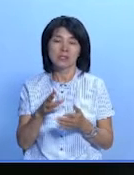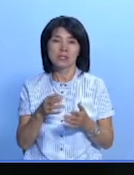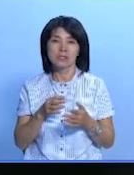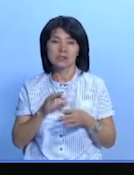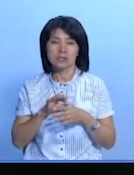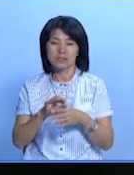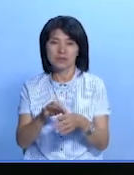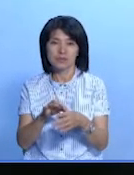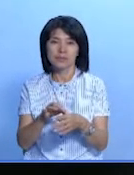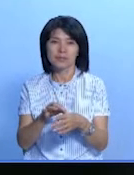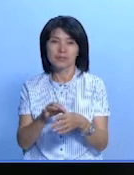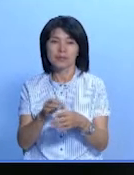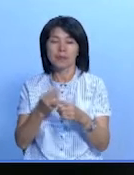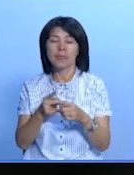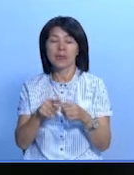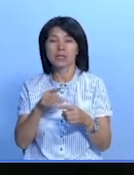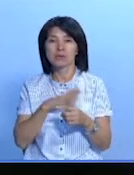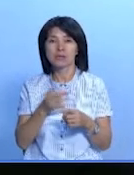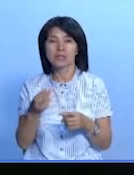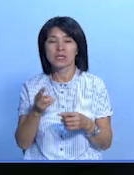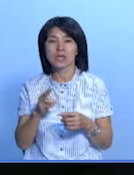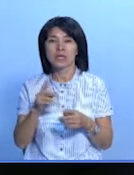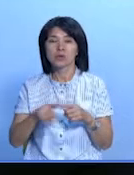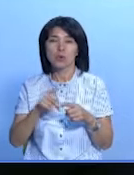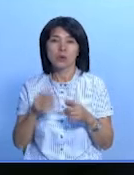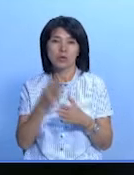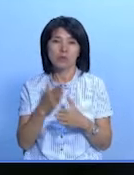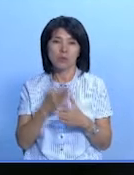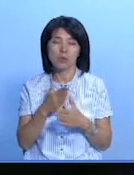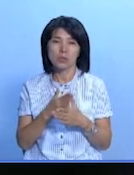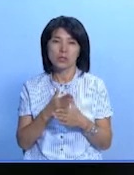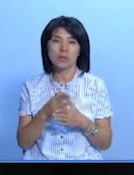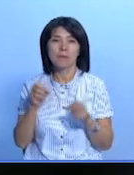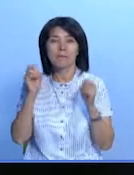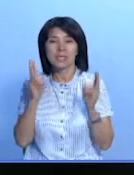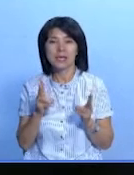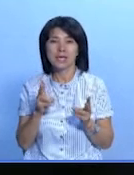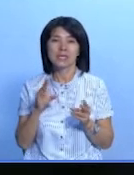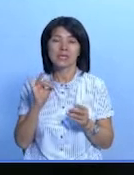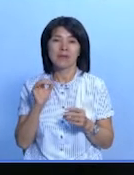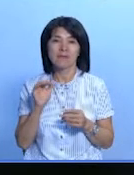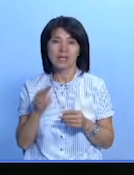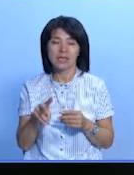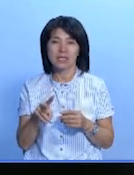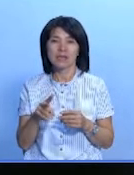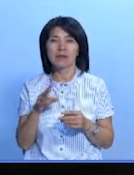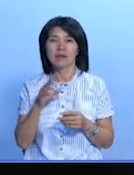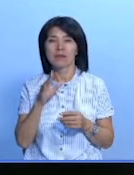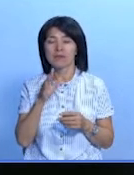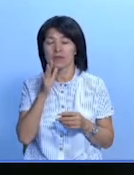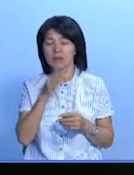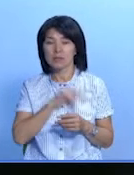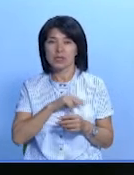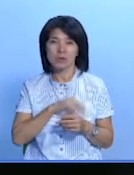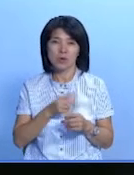случаях чрезвычайных ситуаций, для скорой помощи, применяют портативные аппараты ИВЛ, время работы и возможности